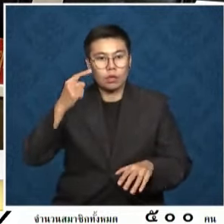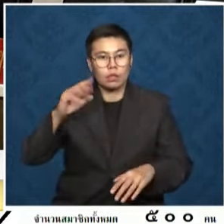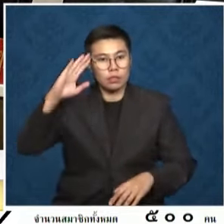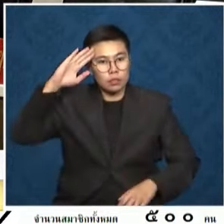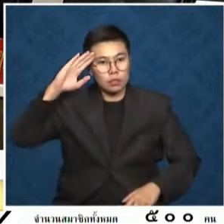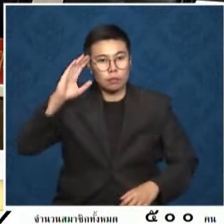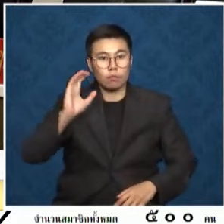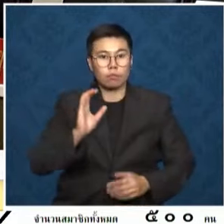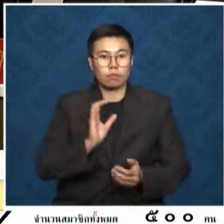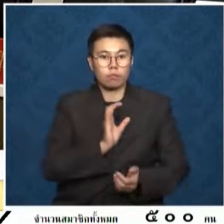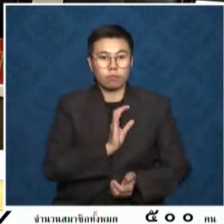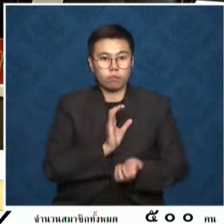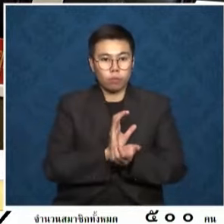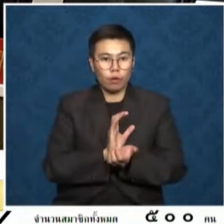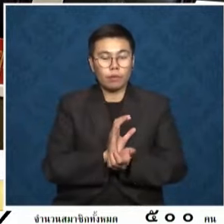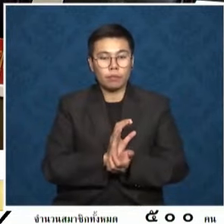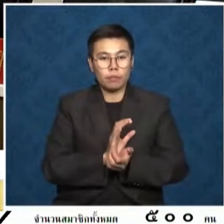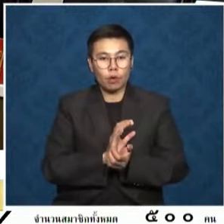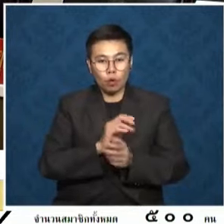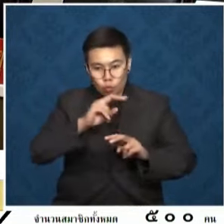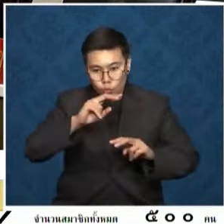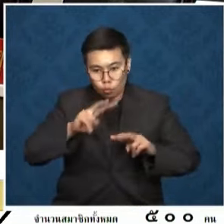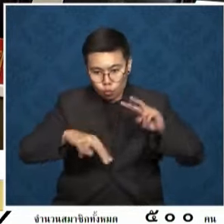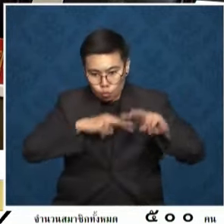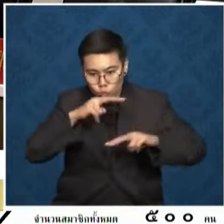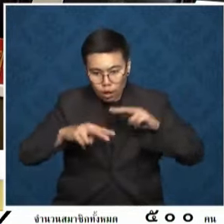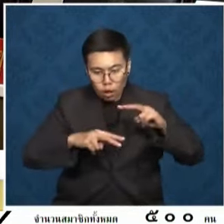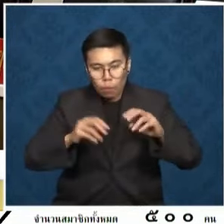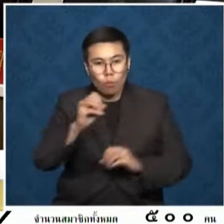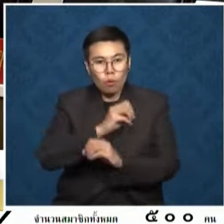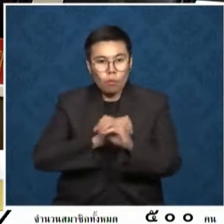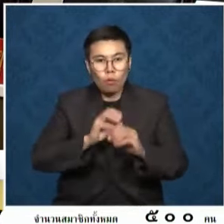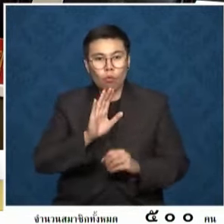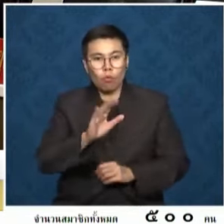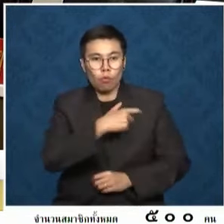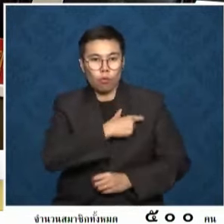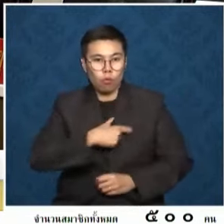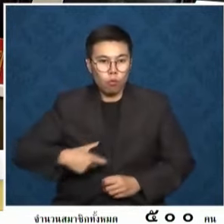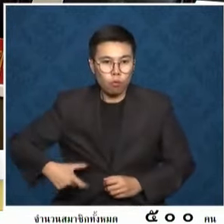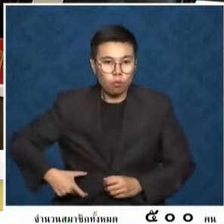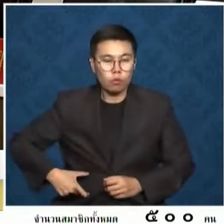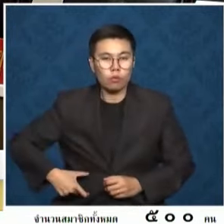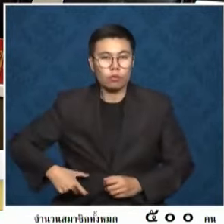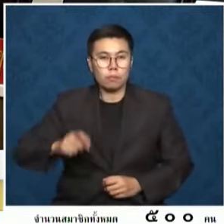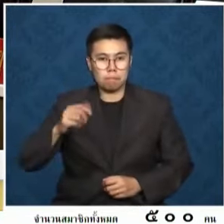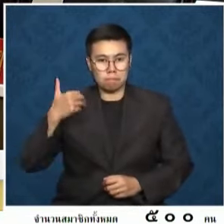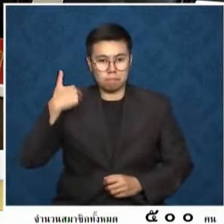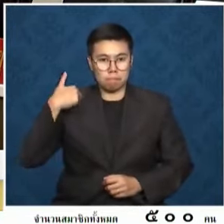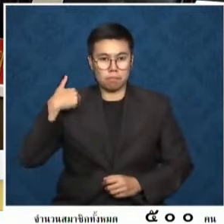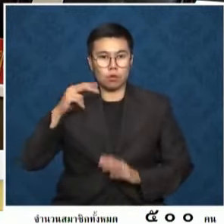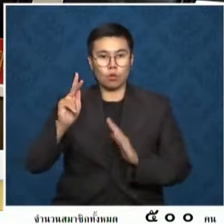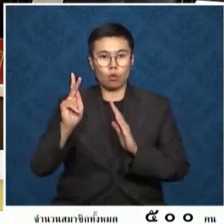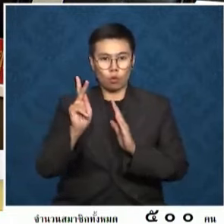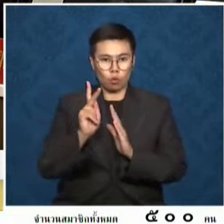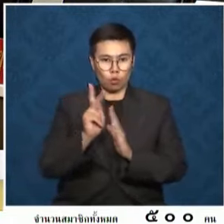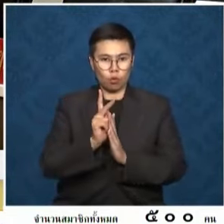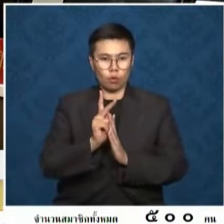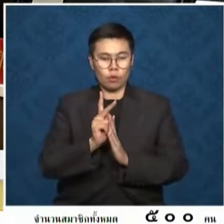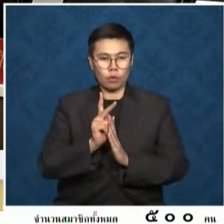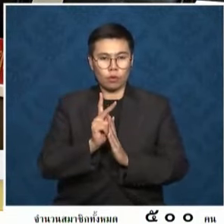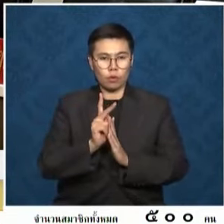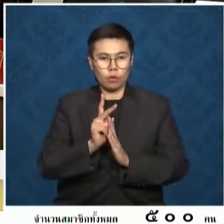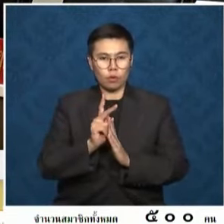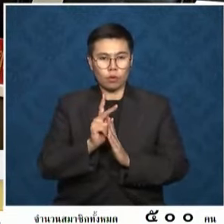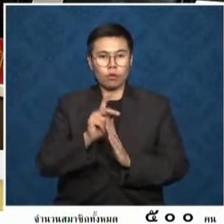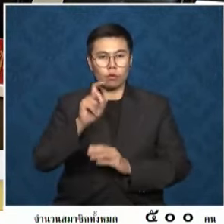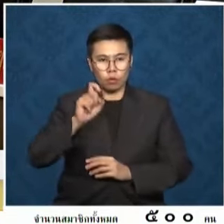วจที่รักษาความปลอดภัยก็คงจะมีมาตรการที่มากขึ้นเพื่อรักษา